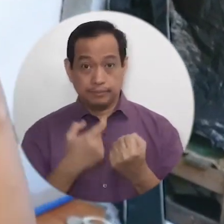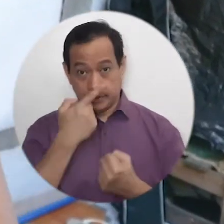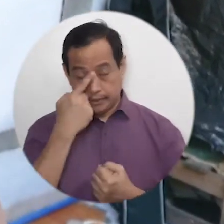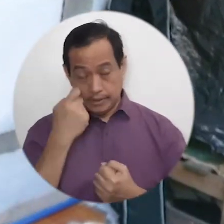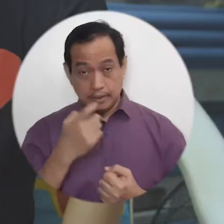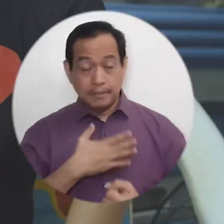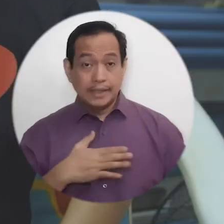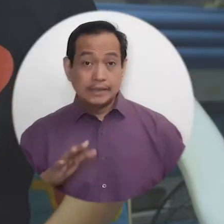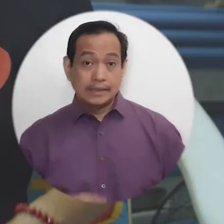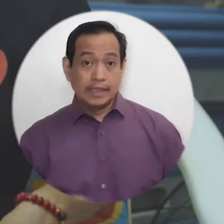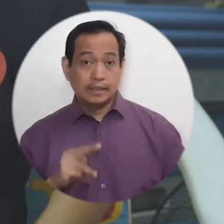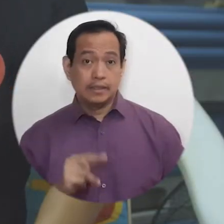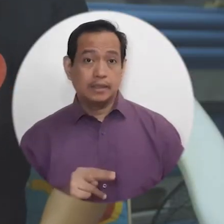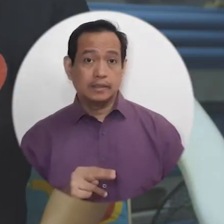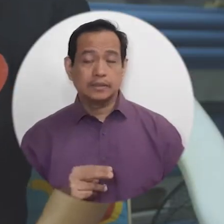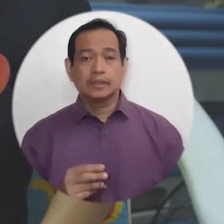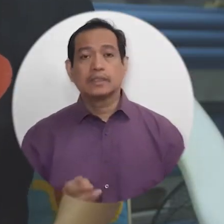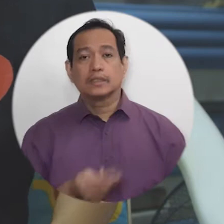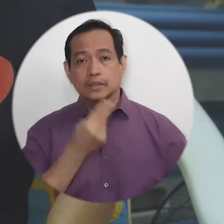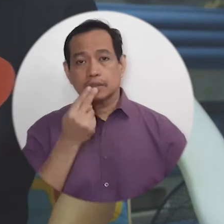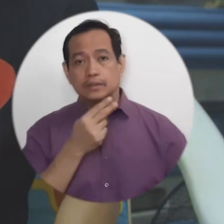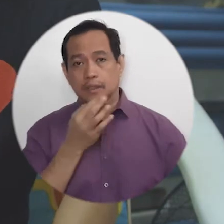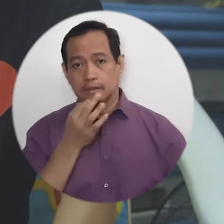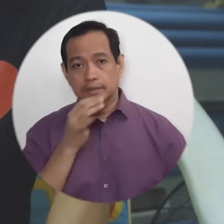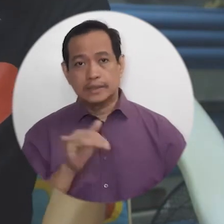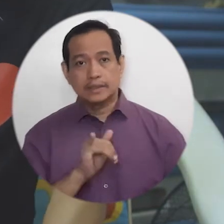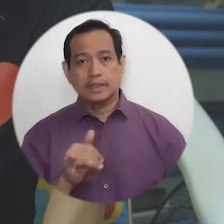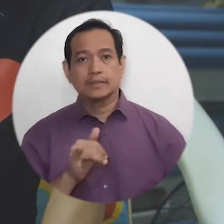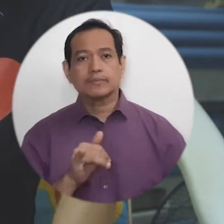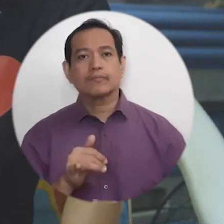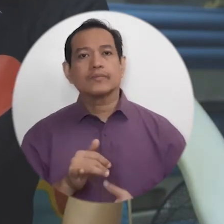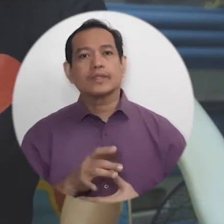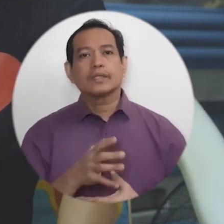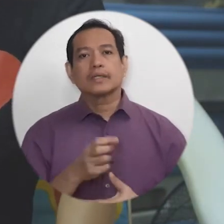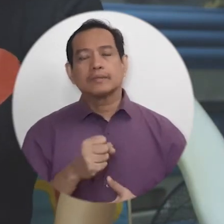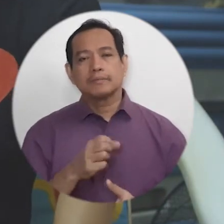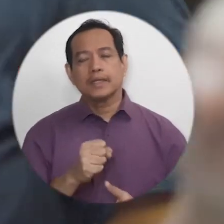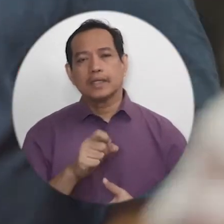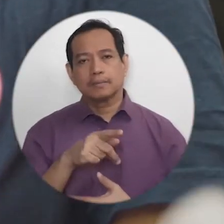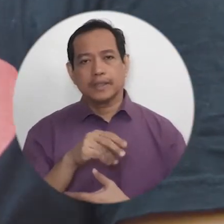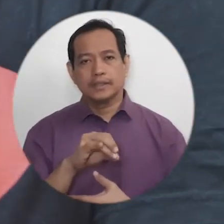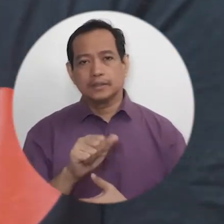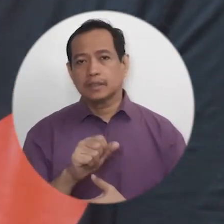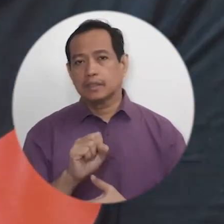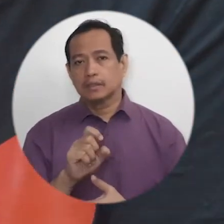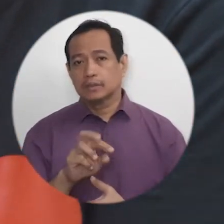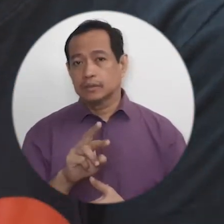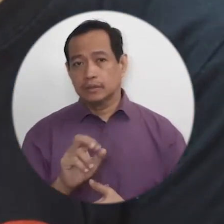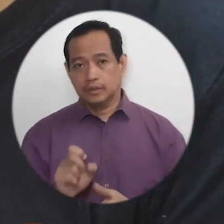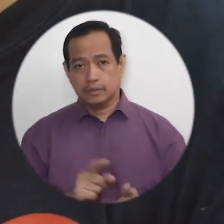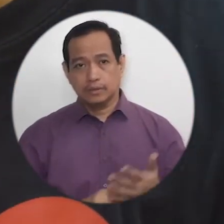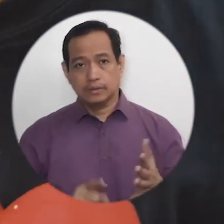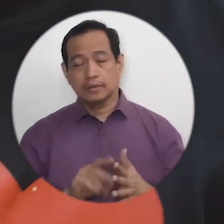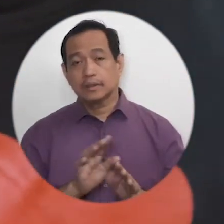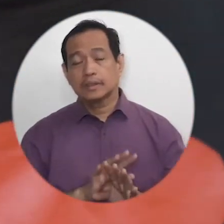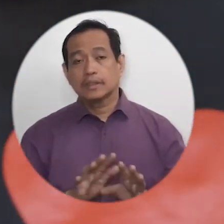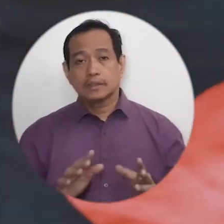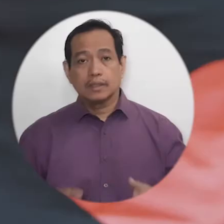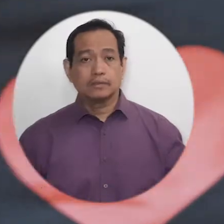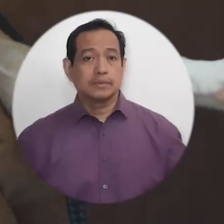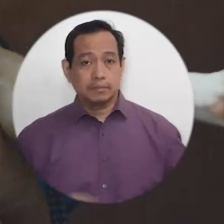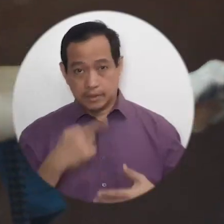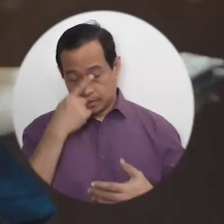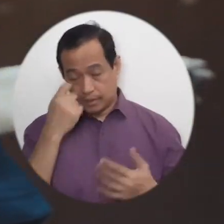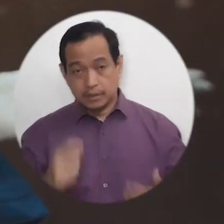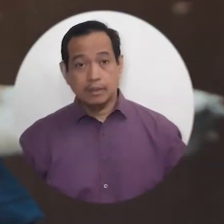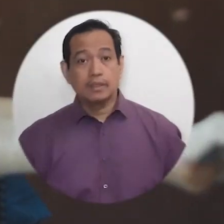po niya ng masusustansyang pagkain like yung gatas na pedisure, yung IG ko. Hindi naman po porke survivor na ihahayaan ko